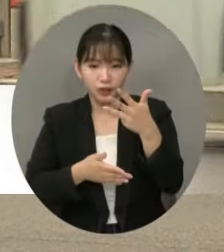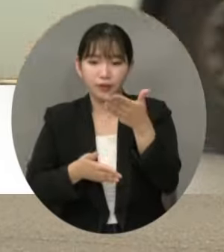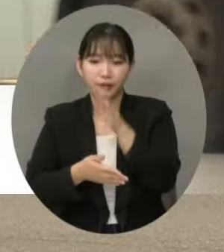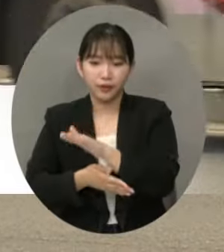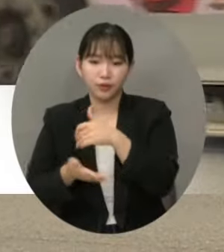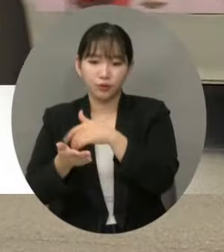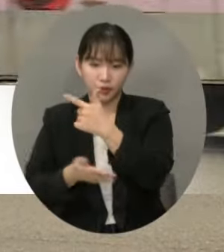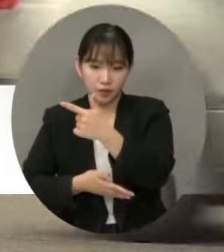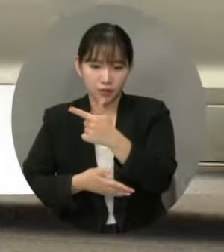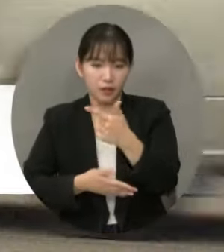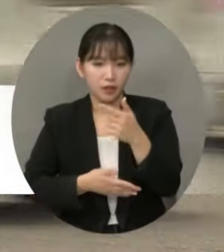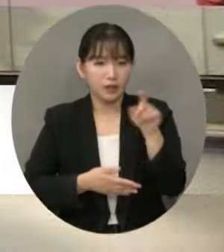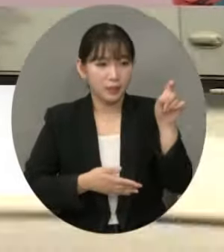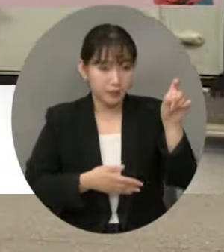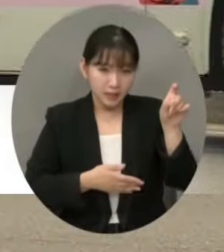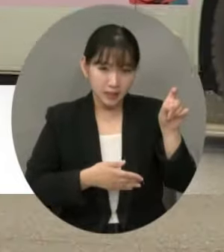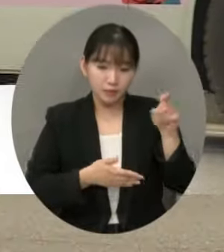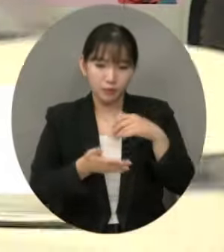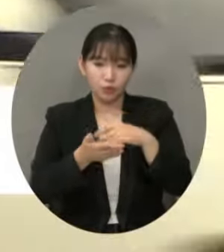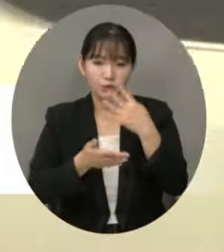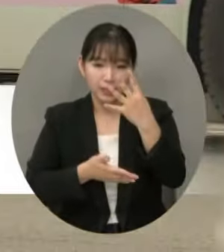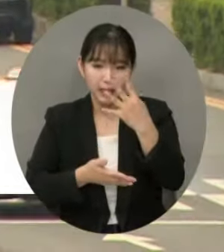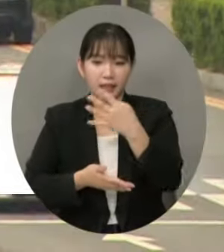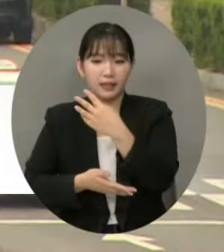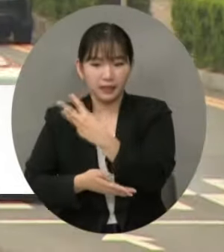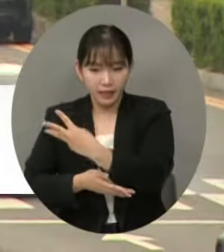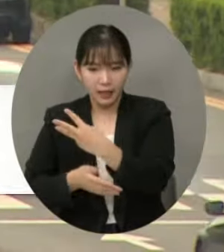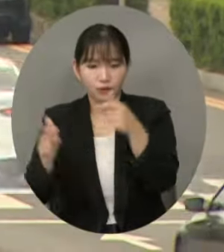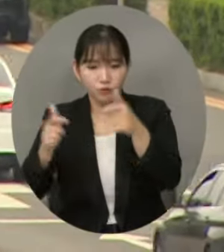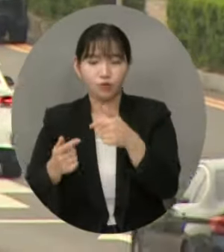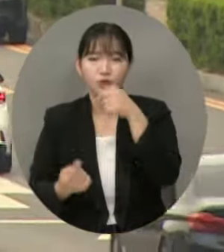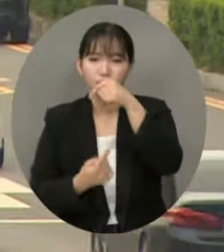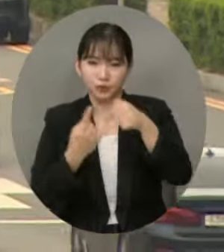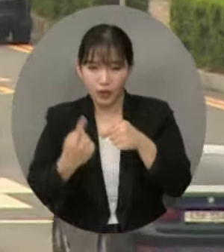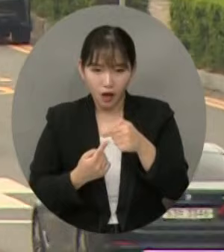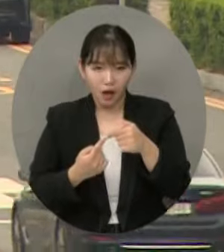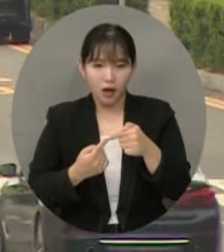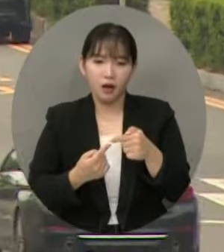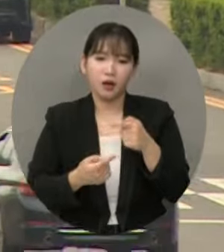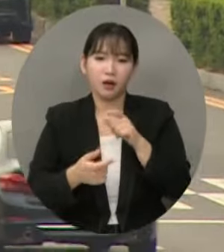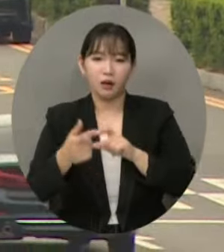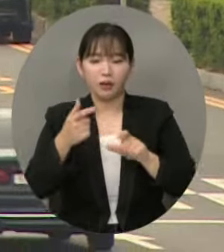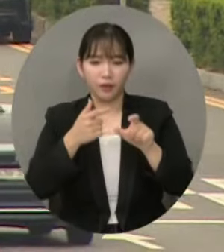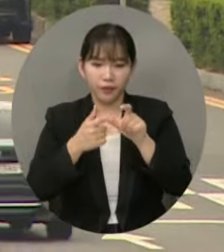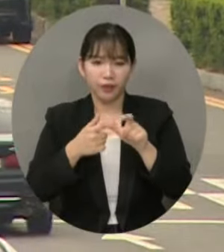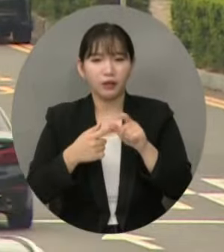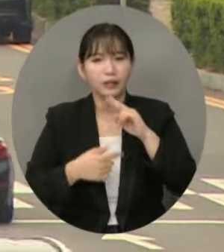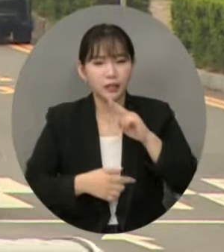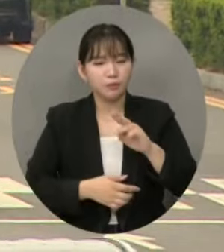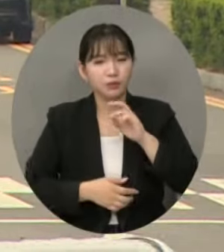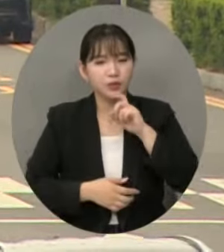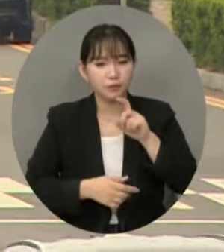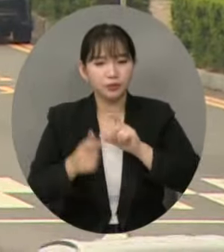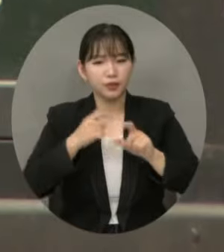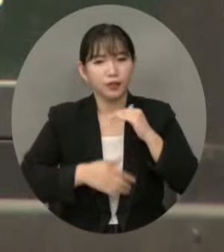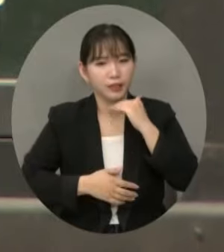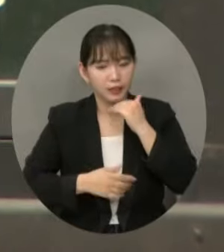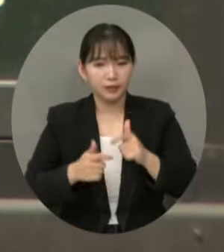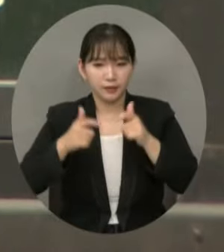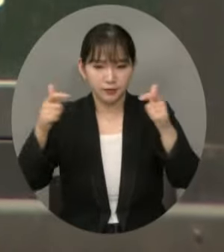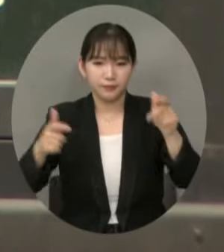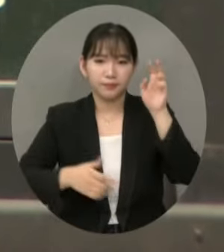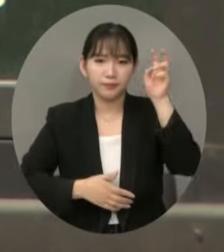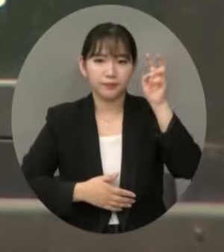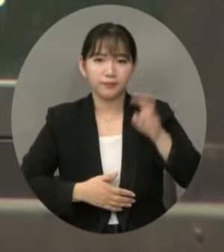지선 10번이 넉대에서 석대로 감차 운행돼 배차 간격이 노선별로 2분에서 10분 정도